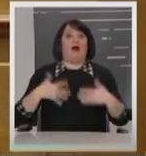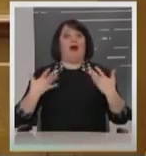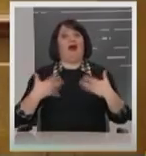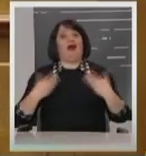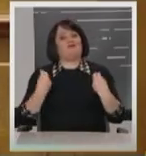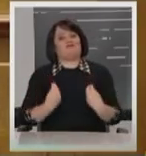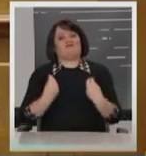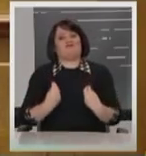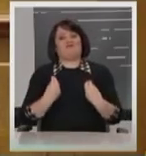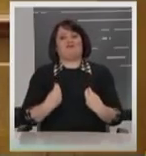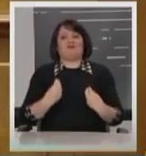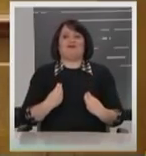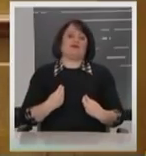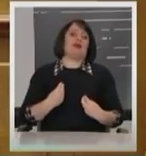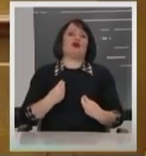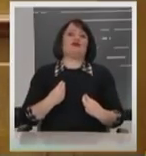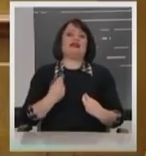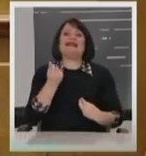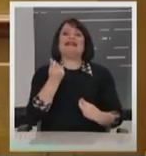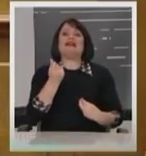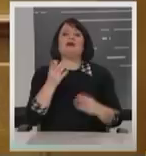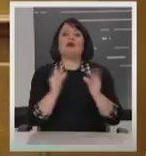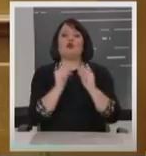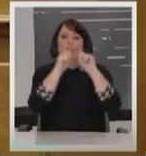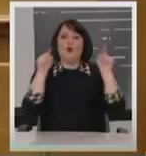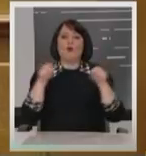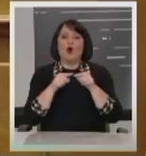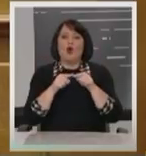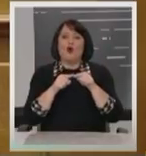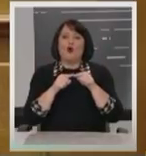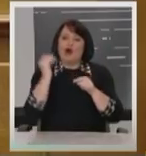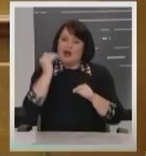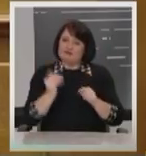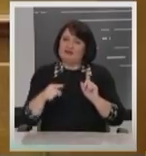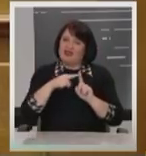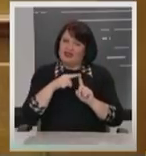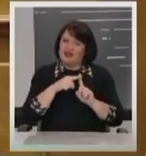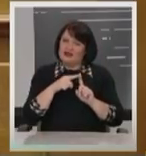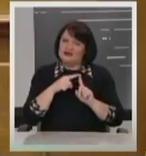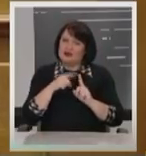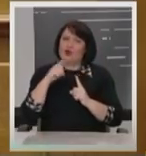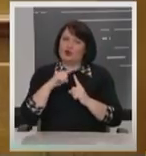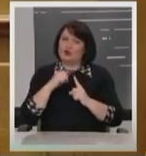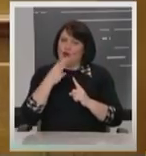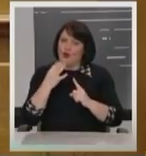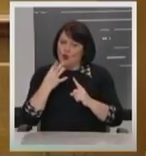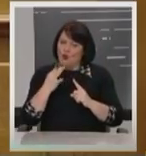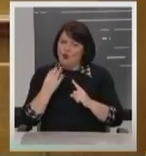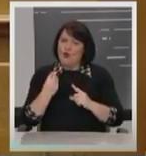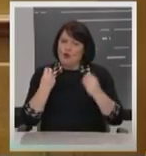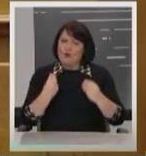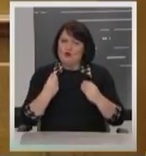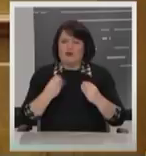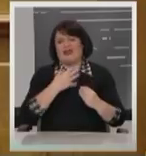αποκλιμάκωση στις τιμές των ομολόγων. Και είναι πράγματι αυτό. Μια θετική εξέλιξη, έχει και τεχνικούς λόγους, τους οποίους δεν